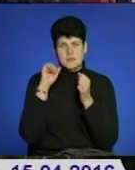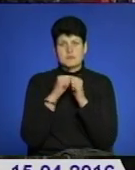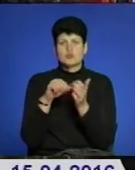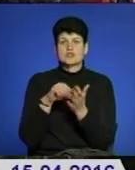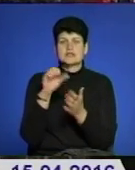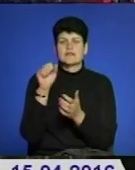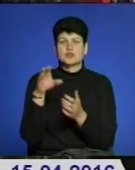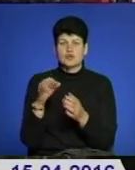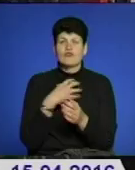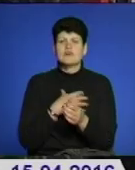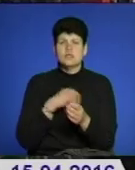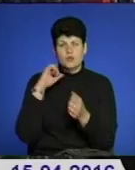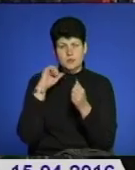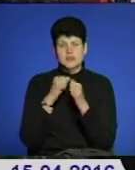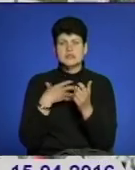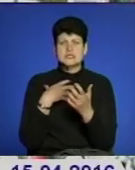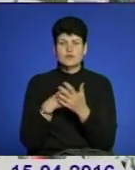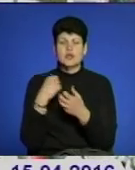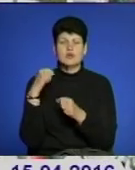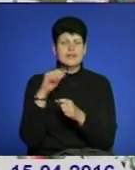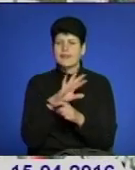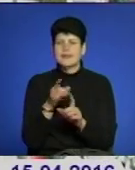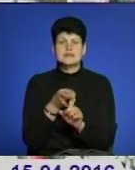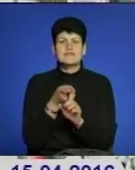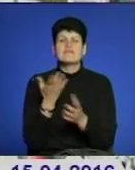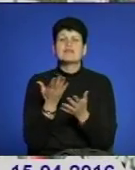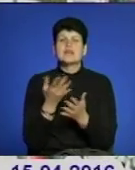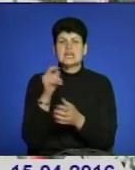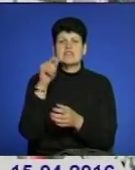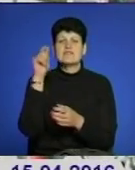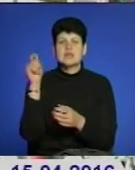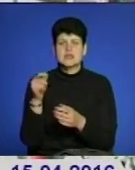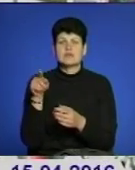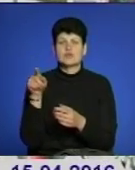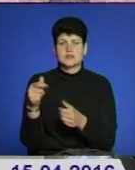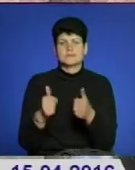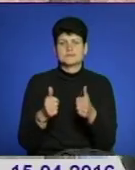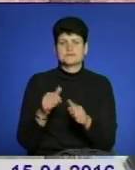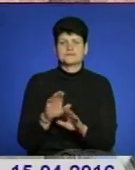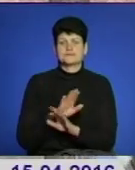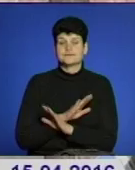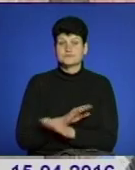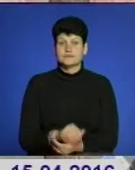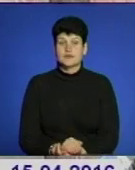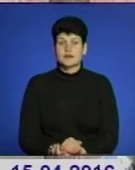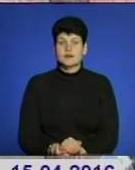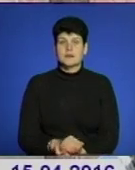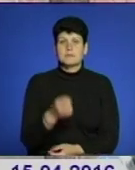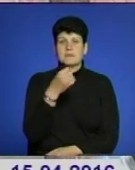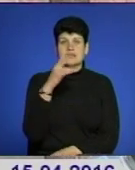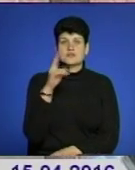дуже важливо пам'ятати своїх героїв, незалежно від того, у якій війні вони героїчно змагалися. 15 квітня 44-го